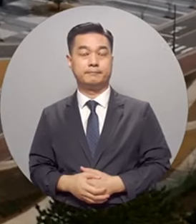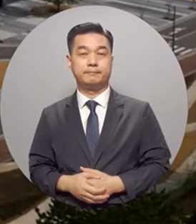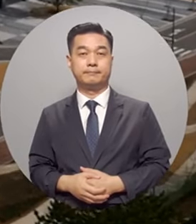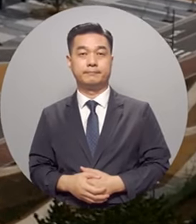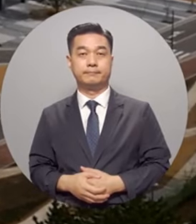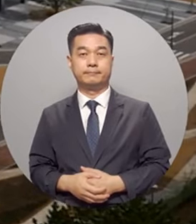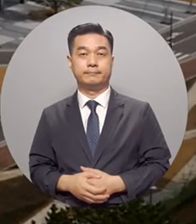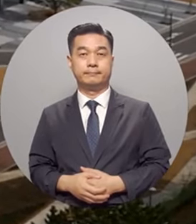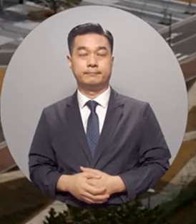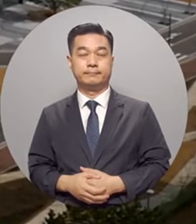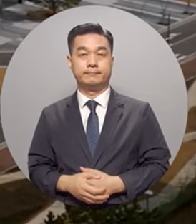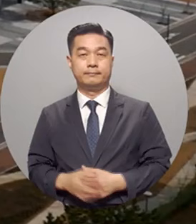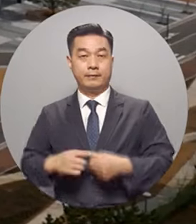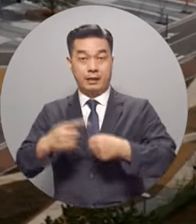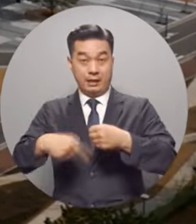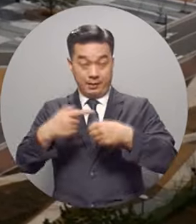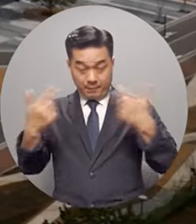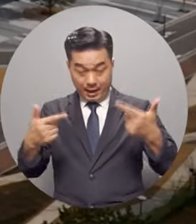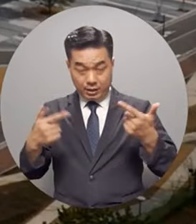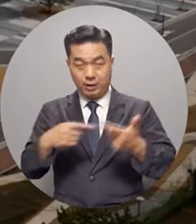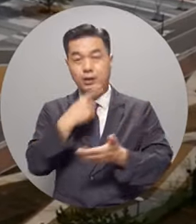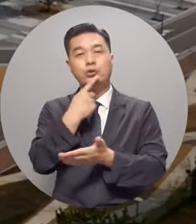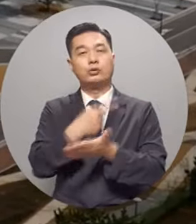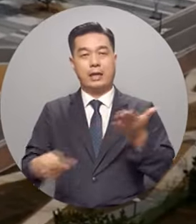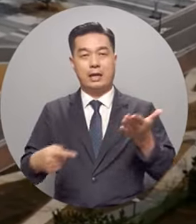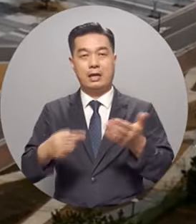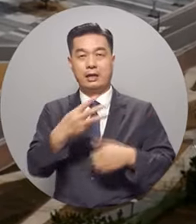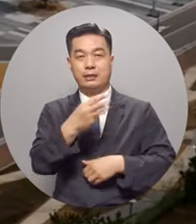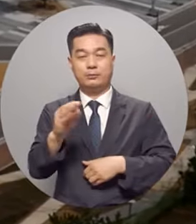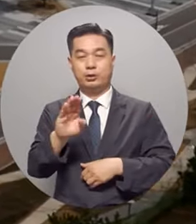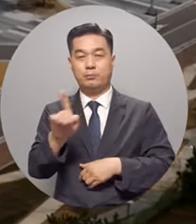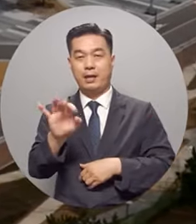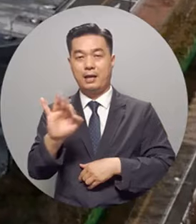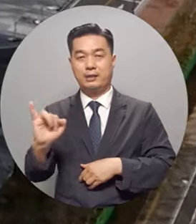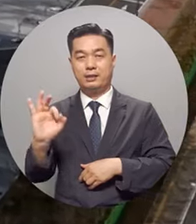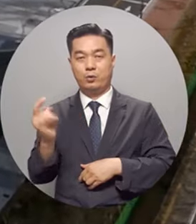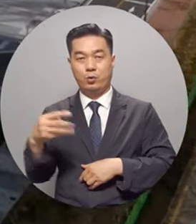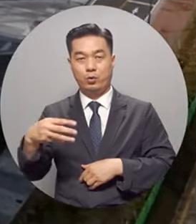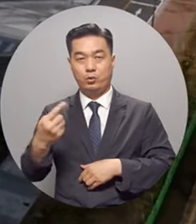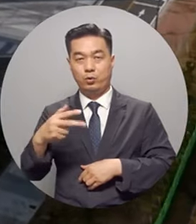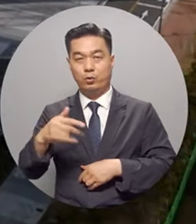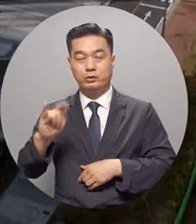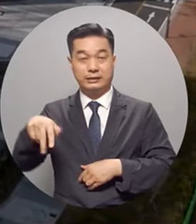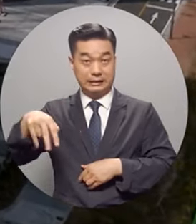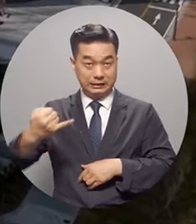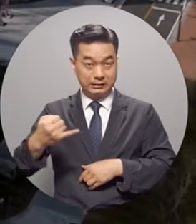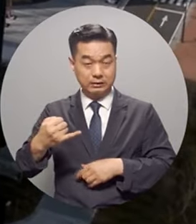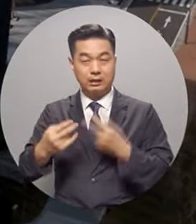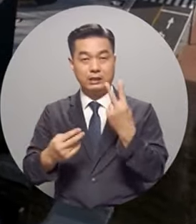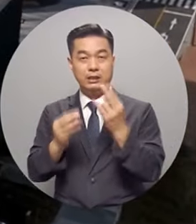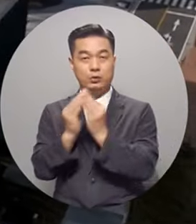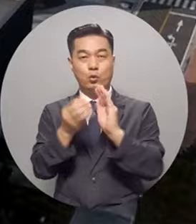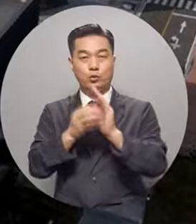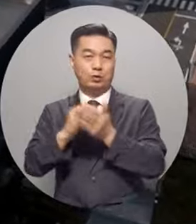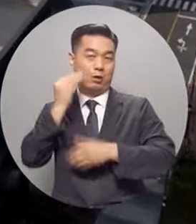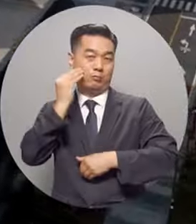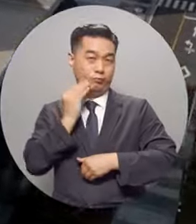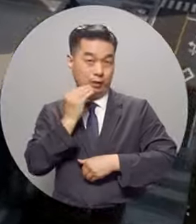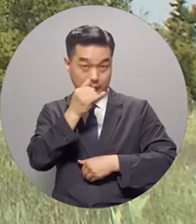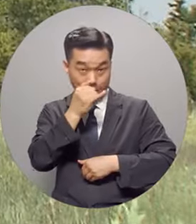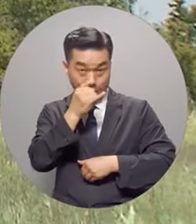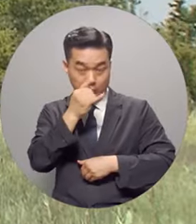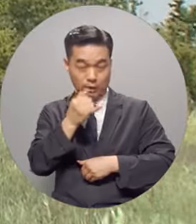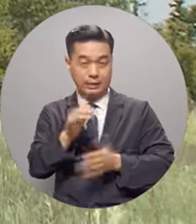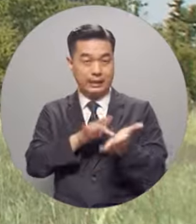기자입니다 매년 적자를 내던 삼성바이오로직스는 2015년도 이조원 가까운 흑자를 냈습니다 복제약 개발에